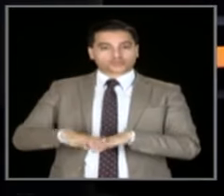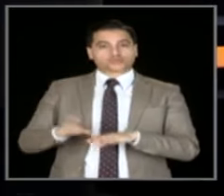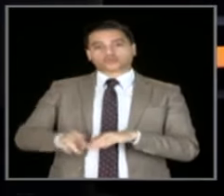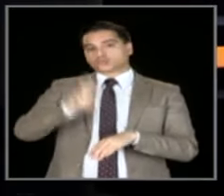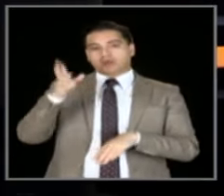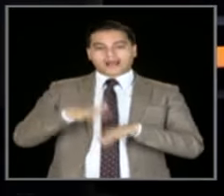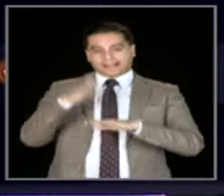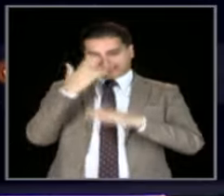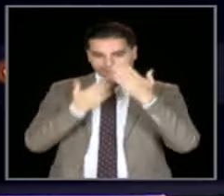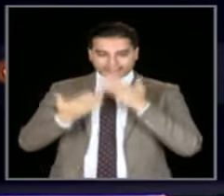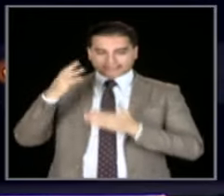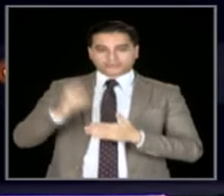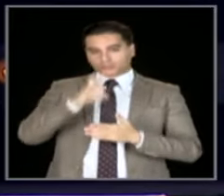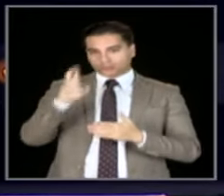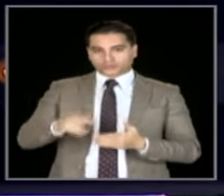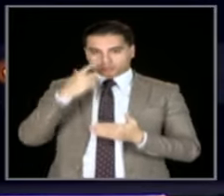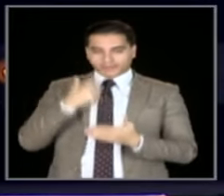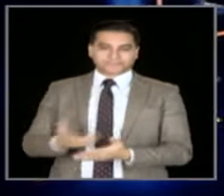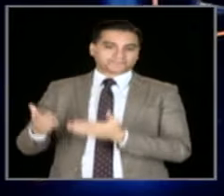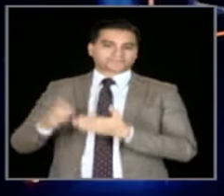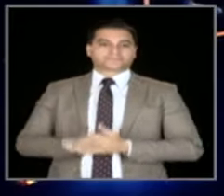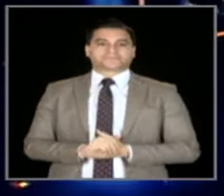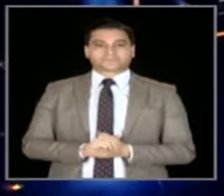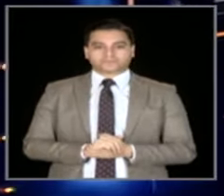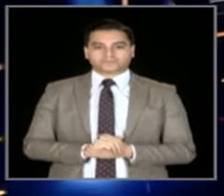سؤال في التاريخ. تاريخ والسؤال هو: